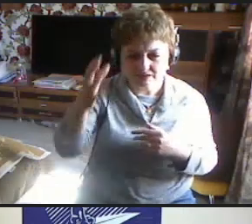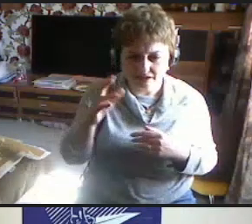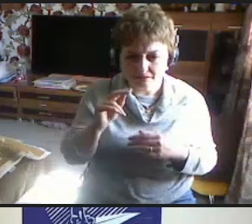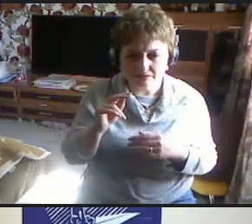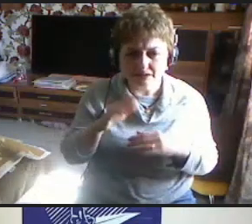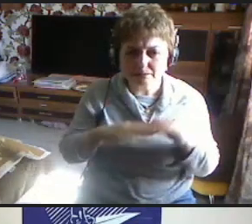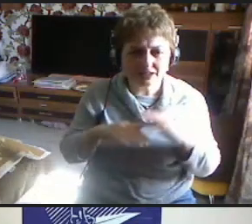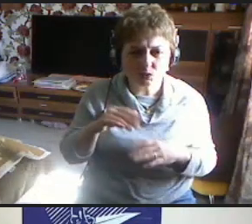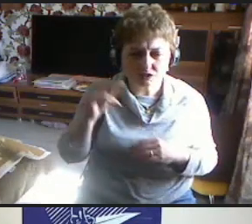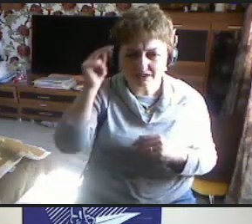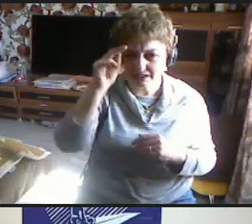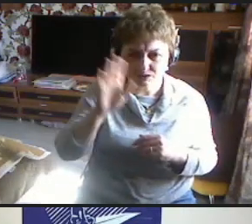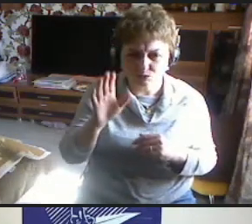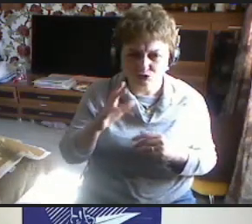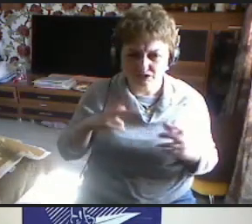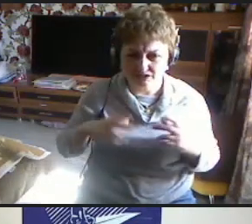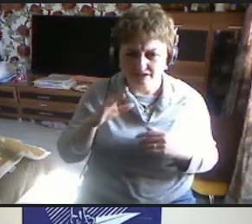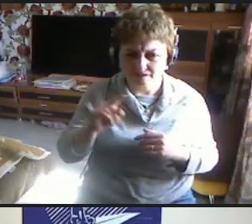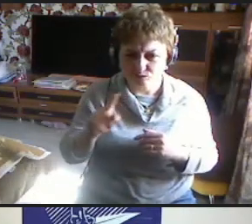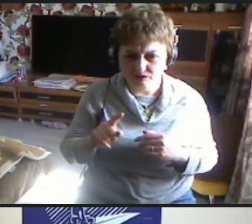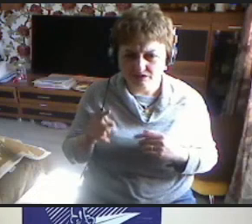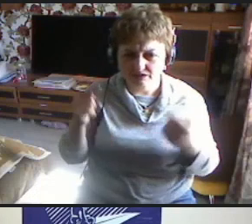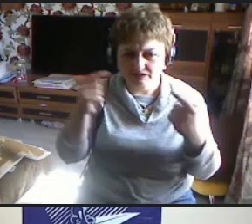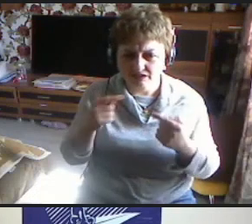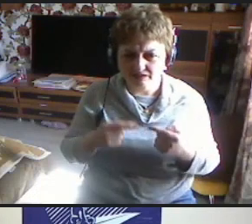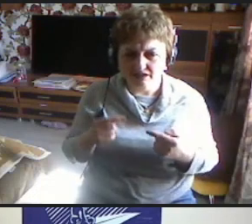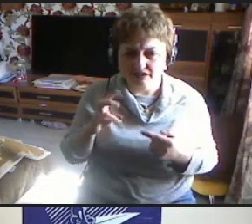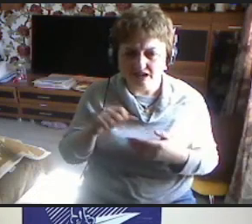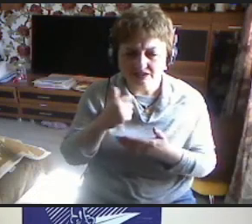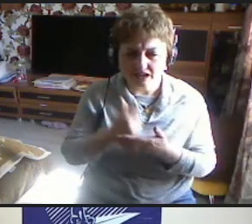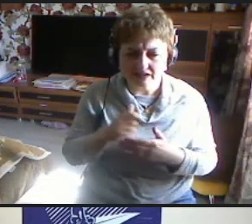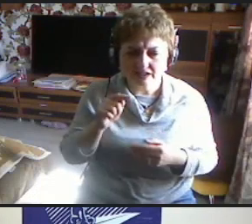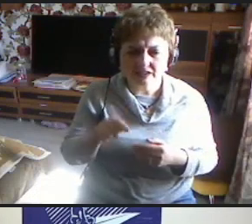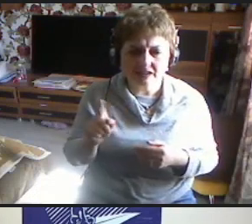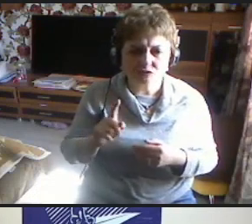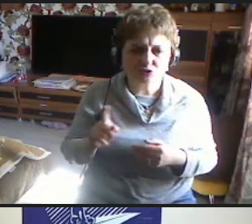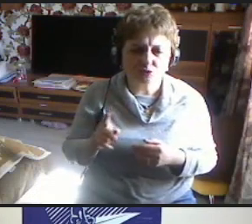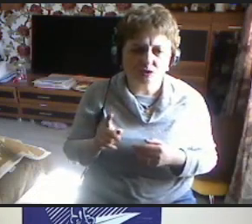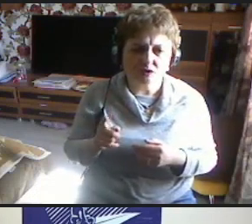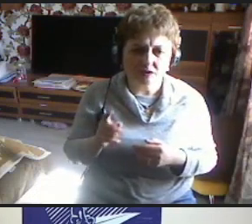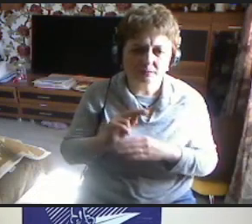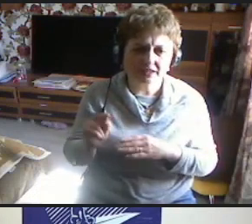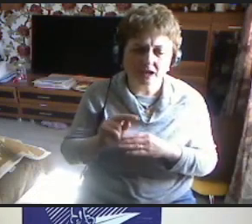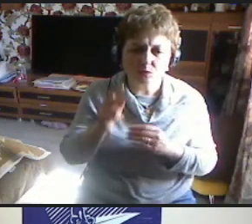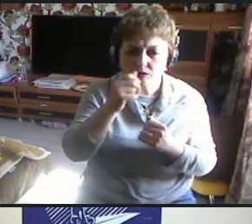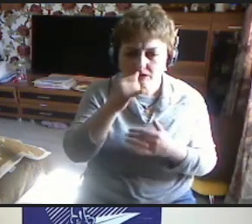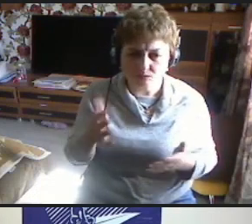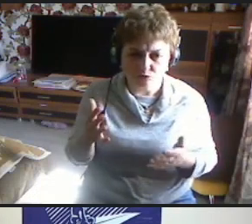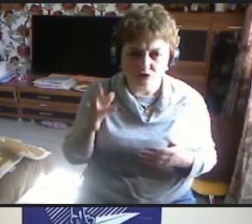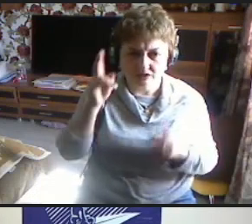вузах. Соответственно, на основании того, что педагог не может и не умеет